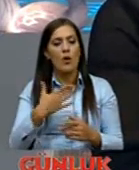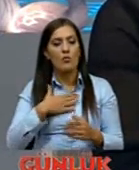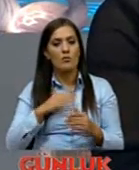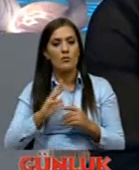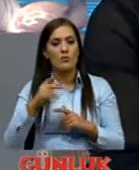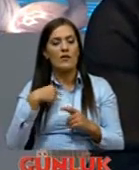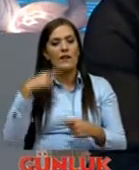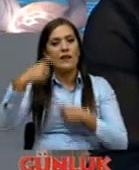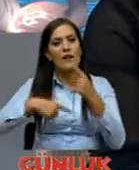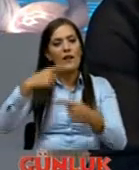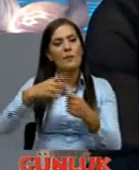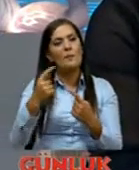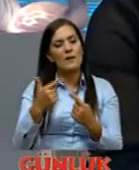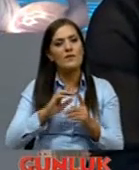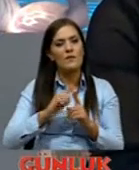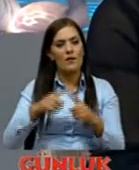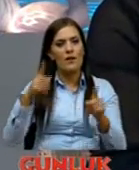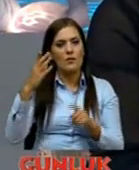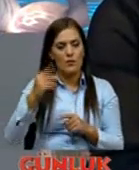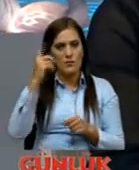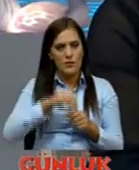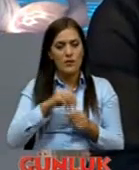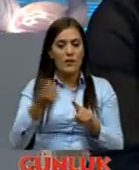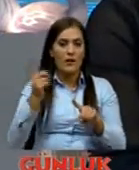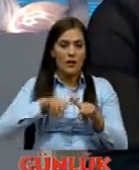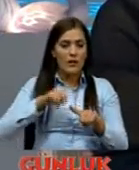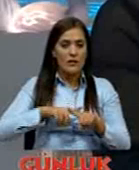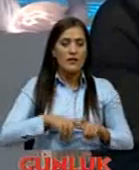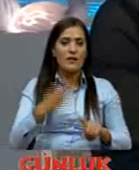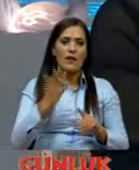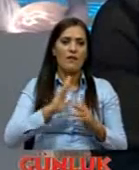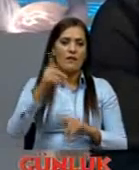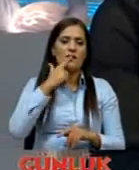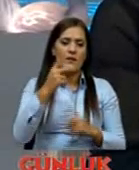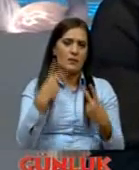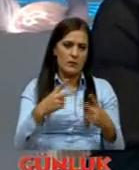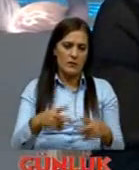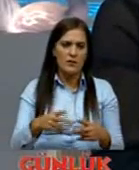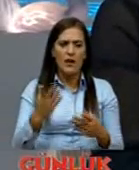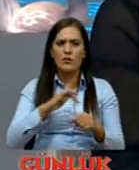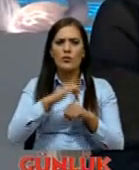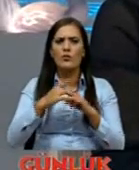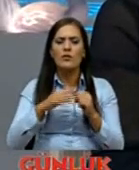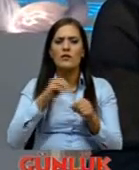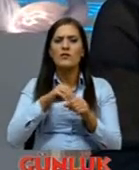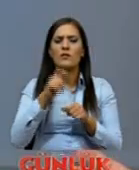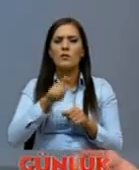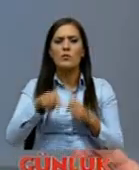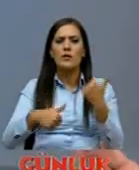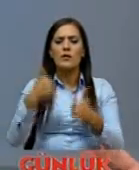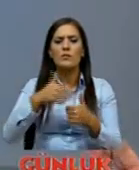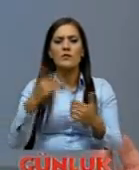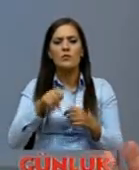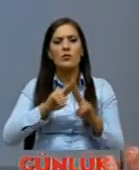ön plandalar. Genetik yapıları farklı olduğu için. Artıları daha fazla diyebiliriz. Hangi ülkelerde yapılıyor bu yarışma?